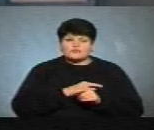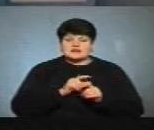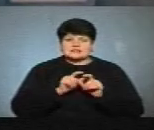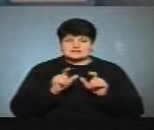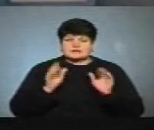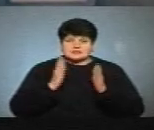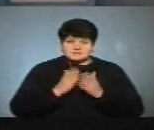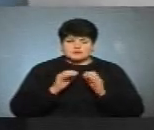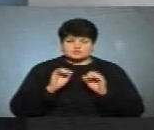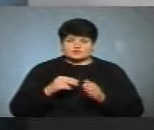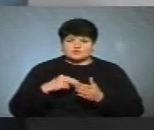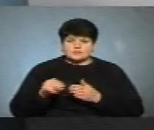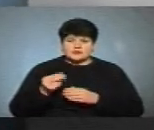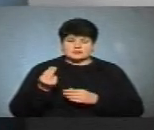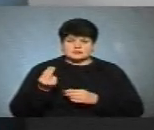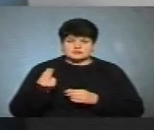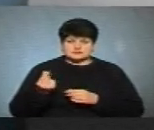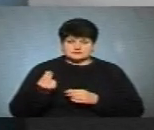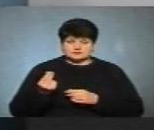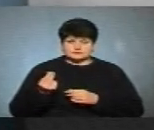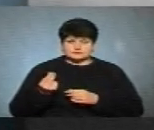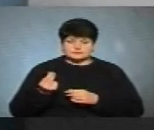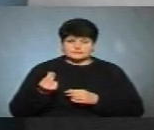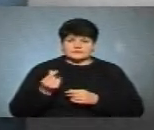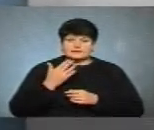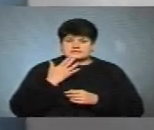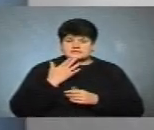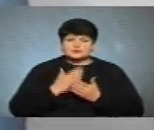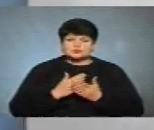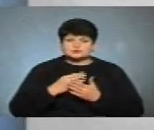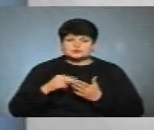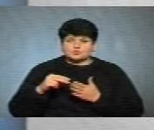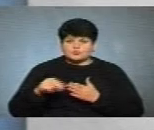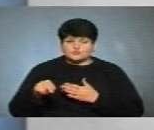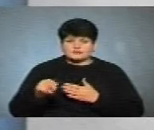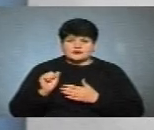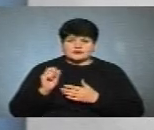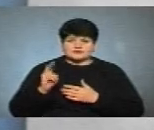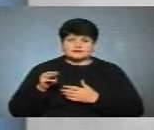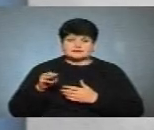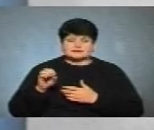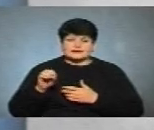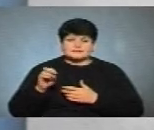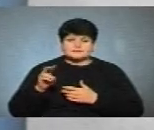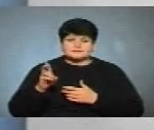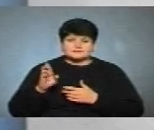закупляти ці кошти за кошти національної служби, закуповувати Актембру.